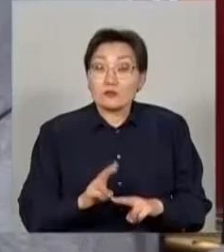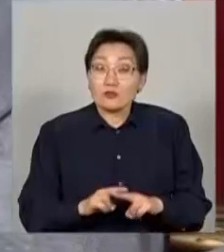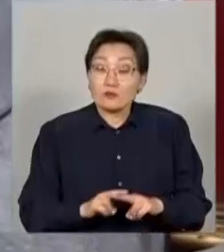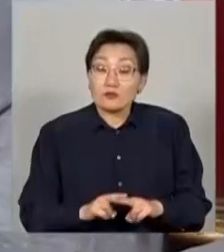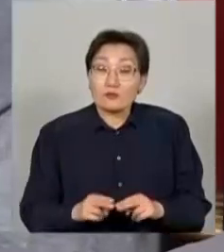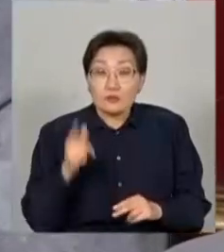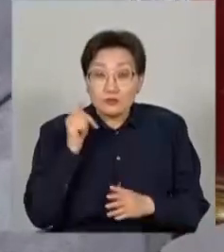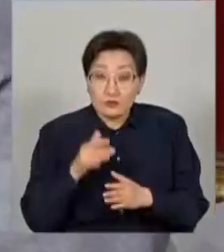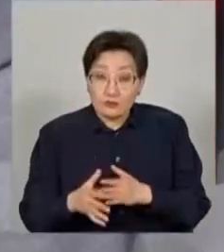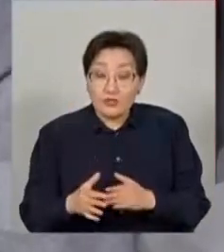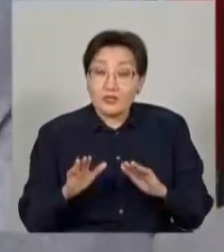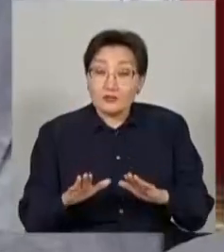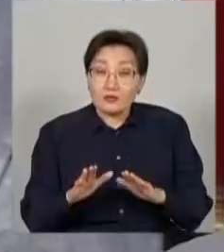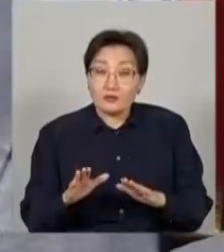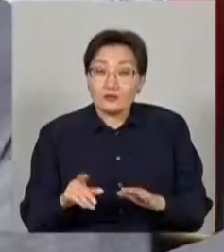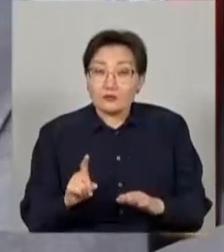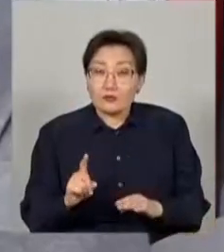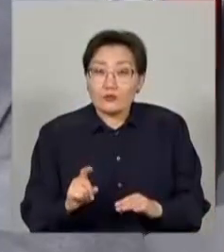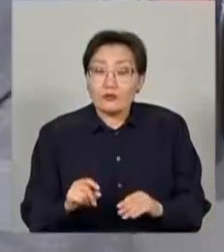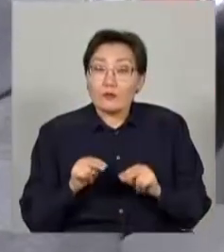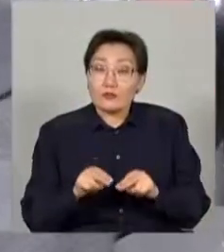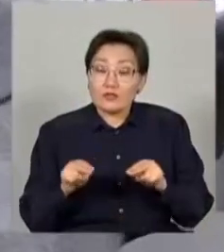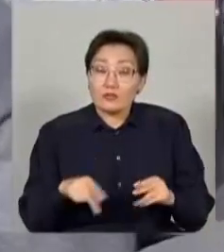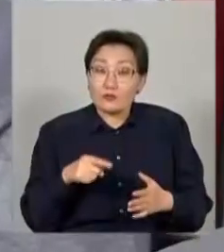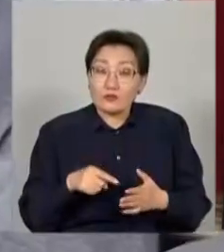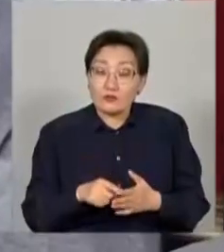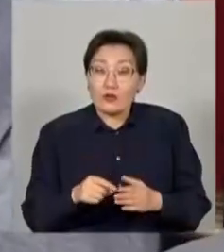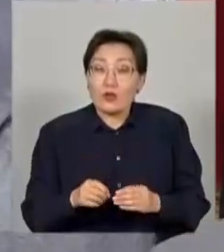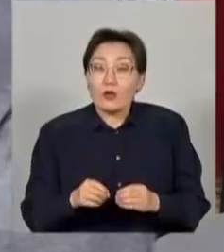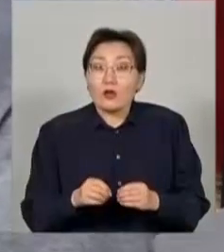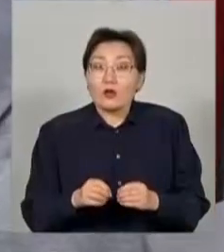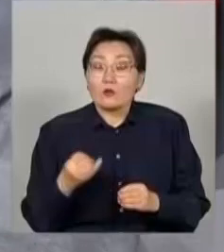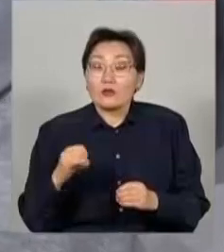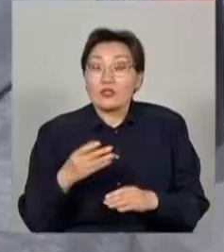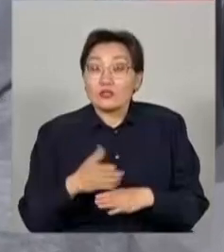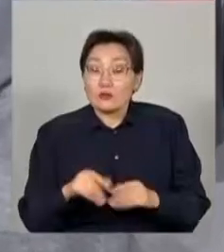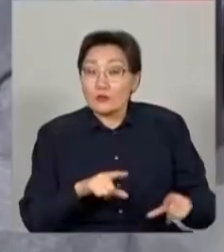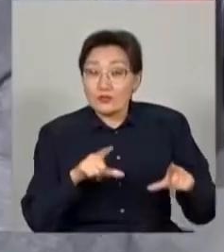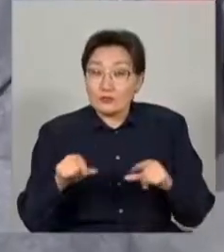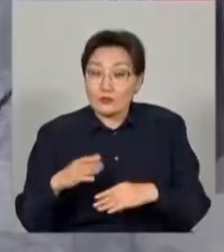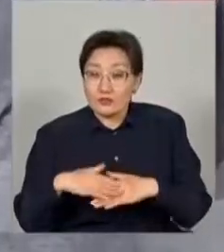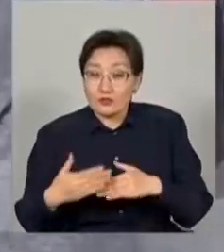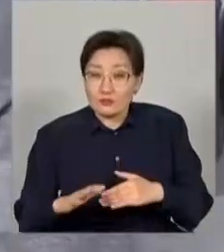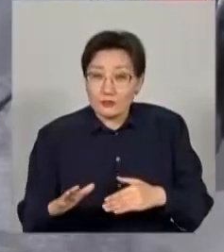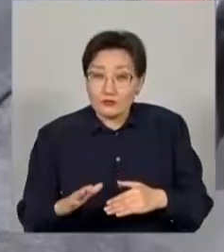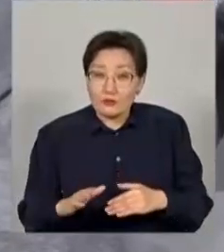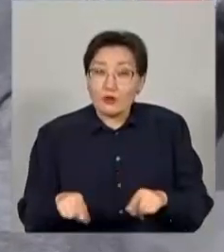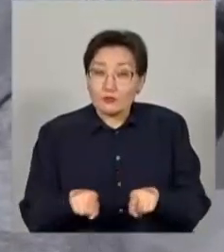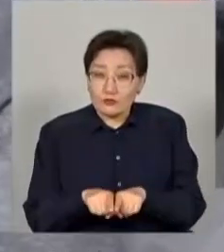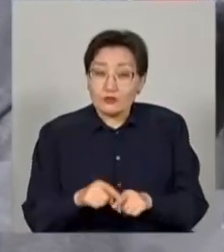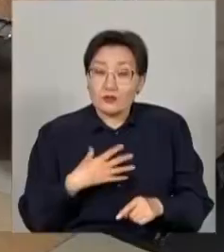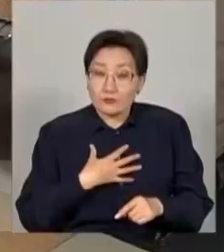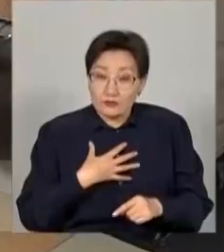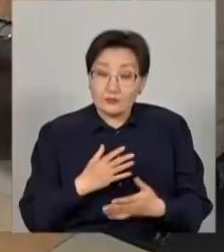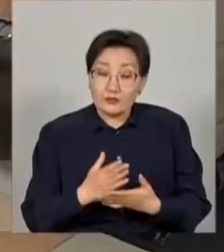сабырмен күтуге дайынбыз. Тек бір әттеген айы біз Петропавл қаласынан Омскке жол жүруіміз керек. Соған кешігіп қалмасақ екен деген қорқынышымыз ғана